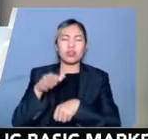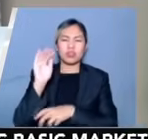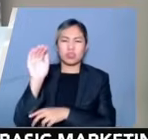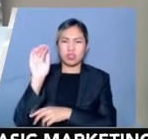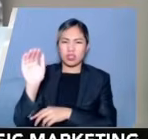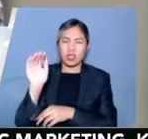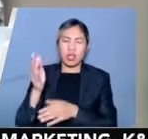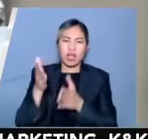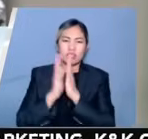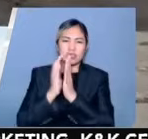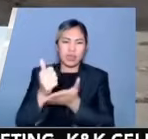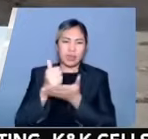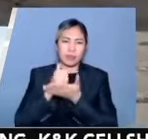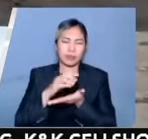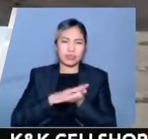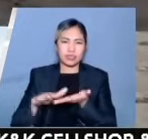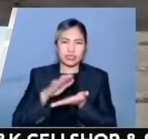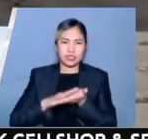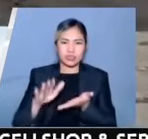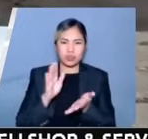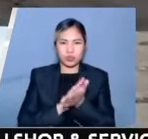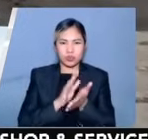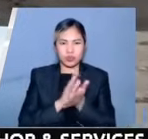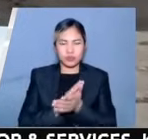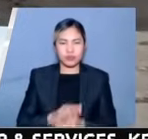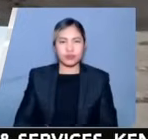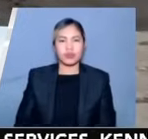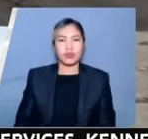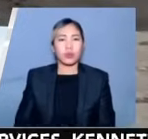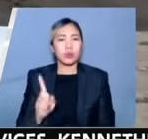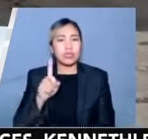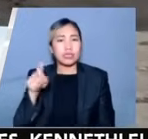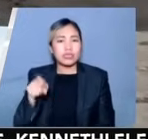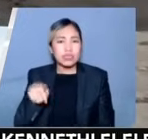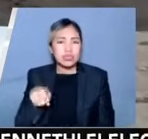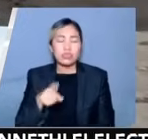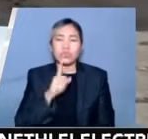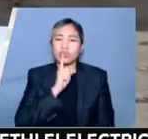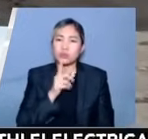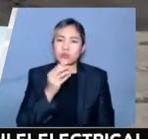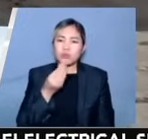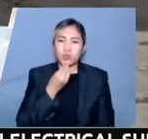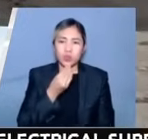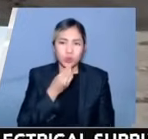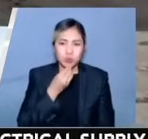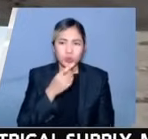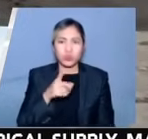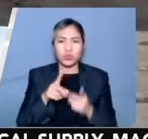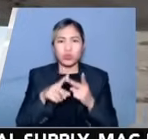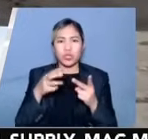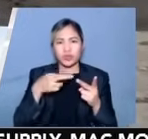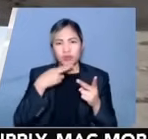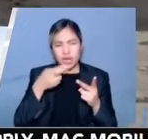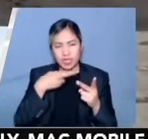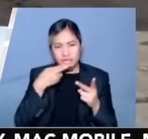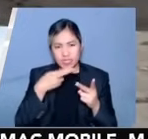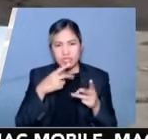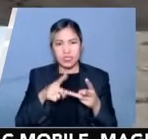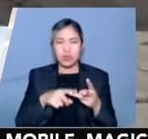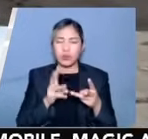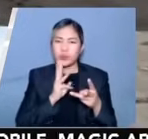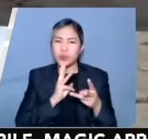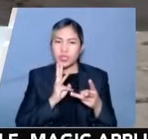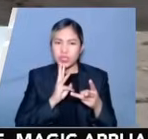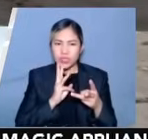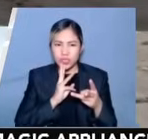paglilinis ng paaralan ang kailangan po namin talaga pagkain Bigas at tubig sa ngayon po